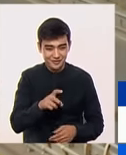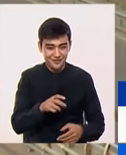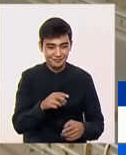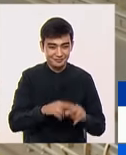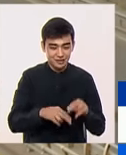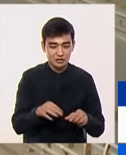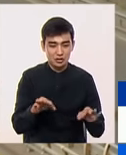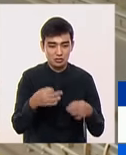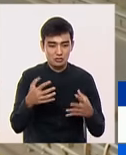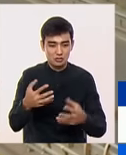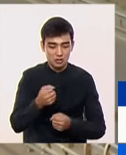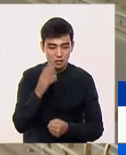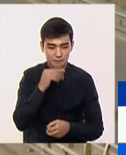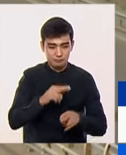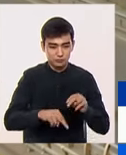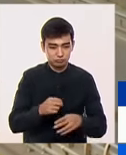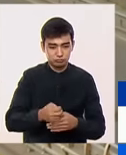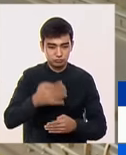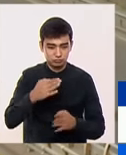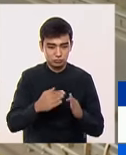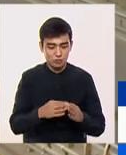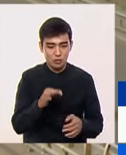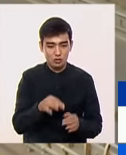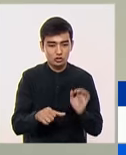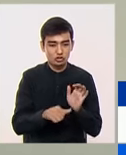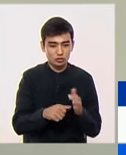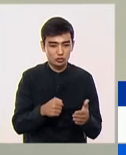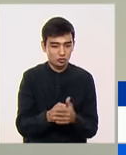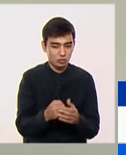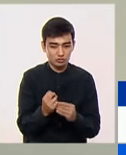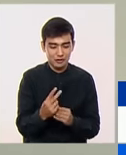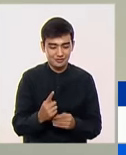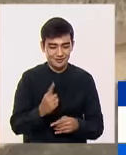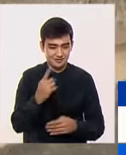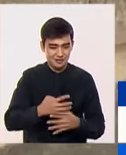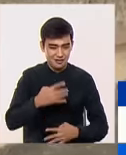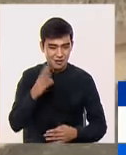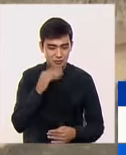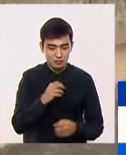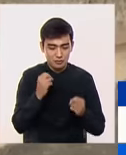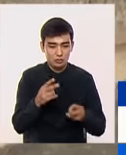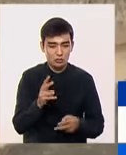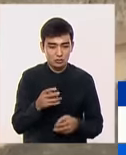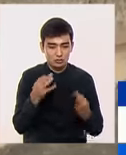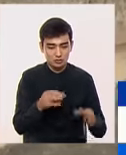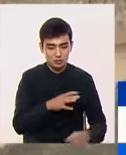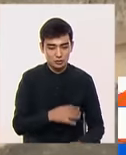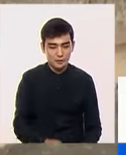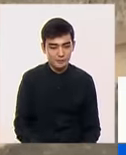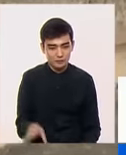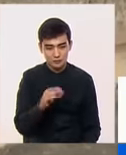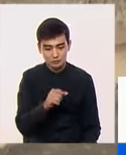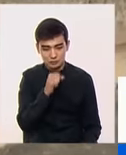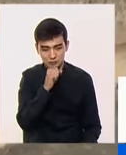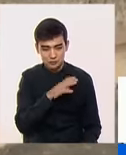получить разрешение на стройку жилого комплекса от 6 до 12 этажей все отмалчиваются кто это что делать при чем я